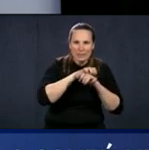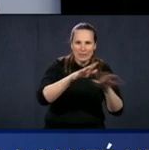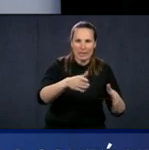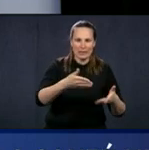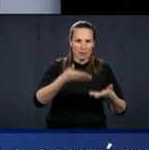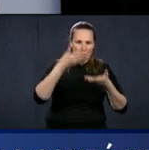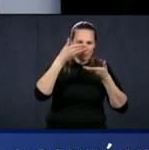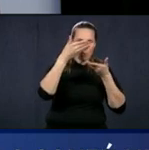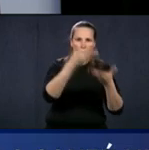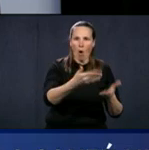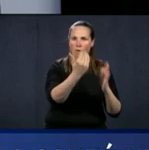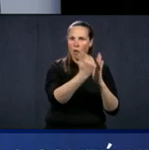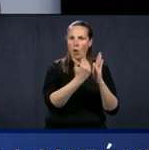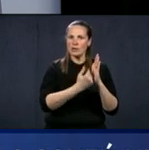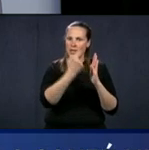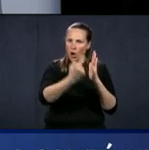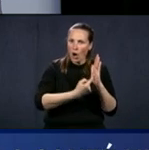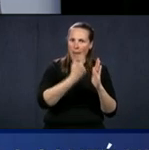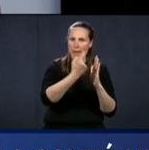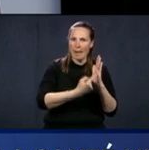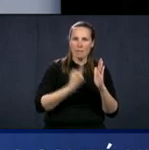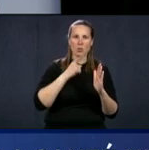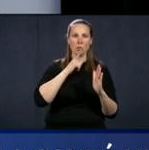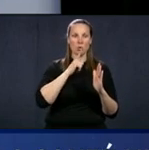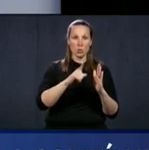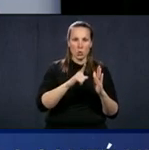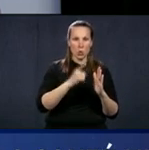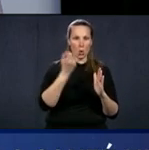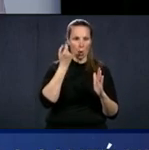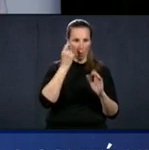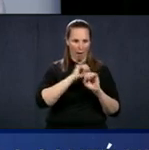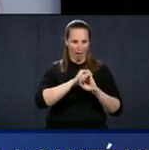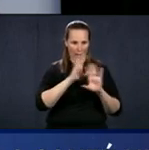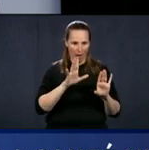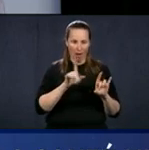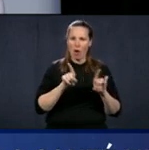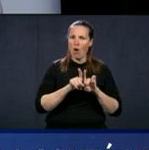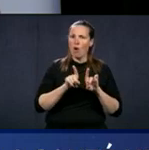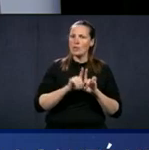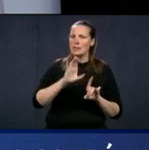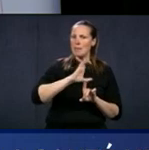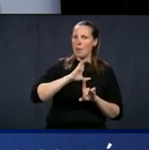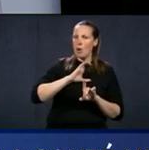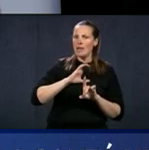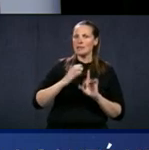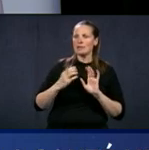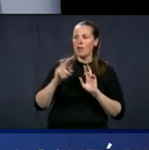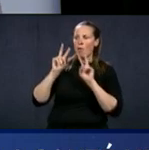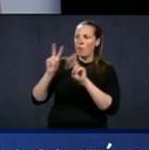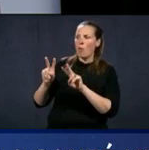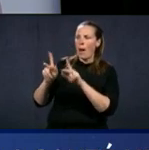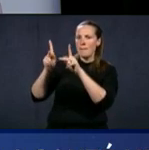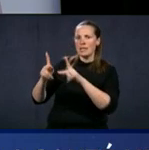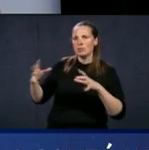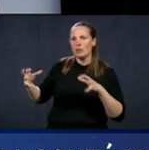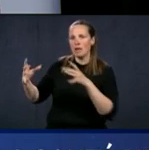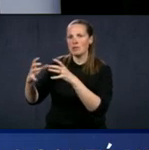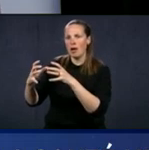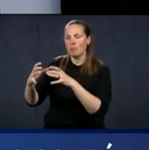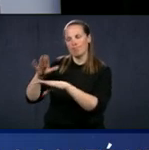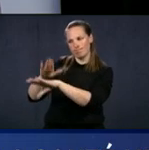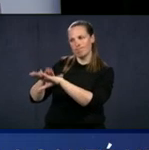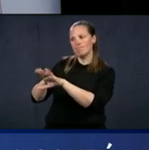des consignes. Il y avait beaucoup d'efforts de dispersion aussi. Les corps policiers se promenaient. Il y avait des gens, bon, plus ou moins rassemblés, puis faisaient des efforts plus